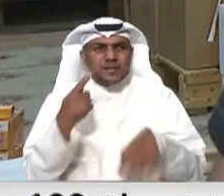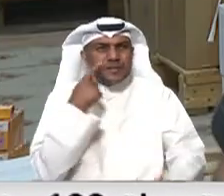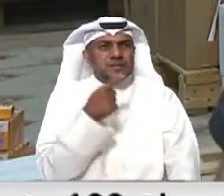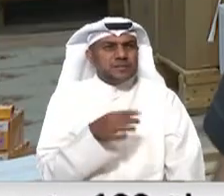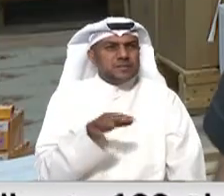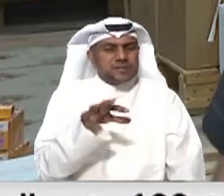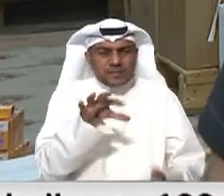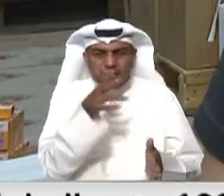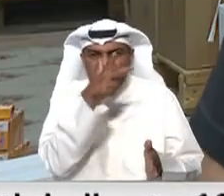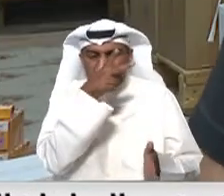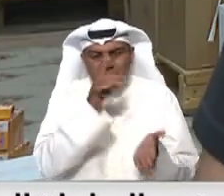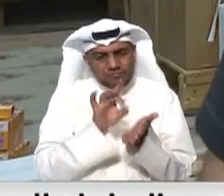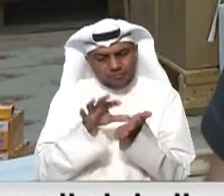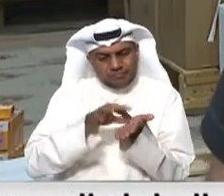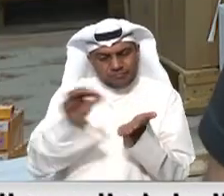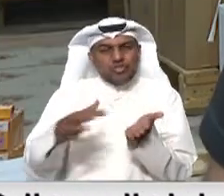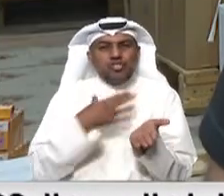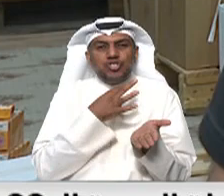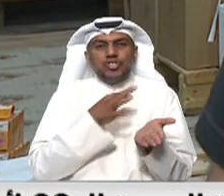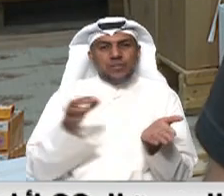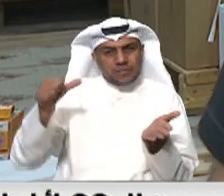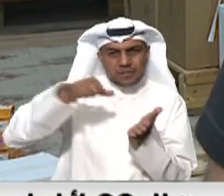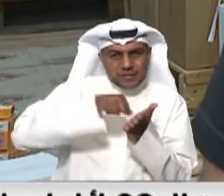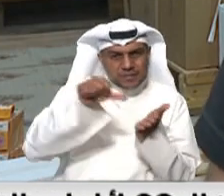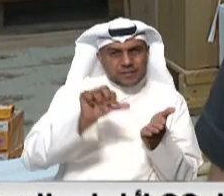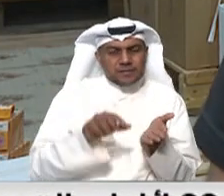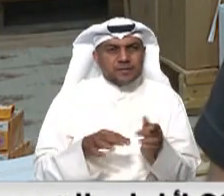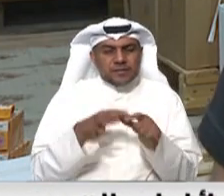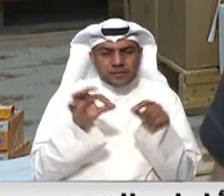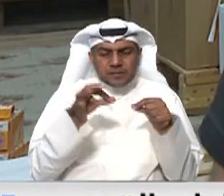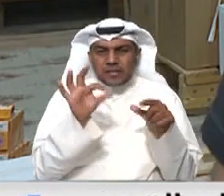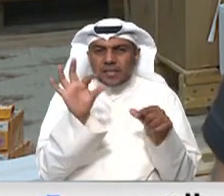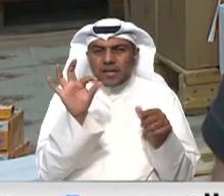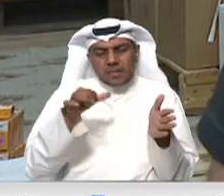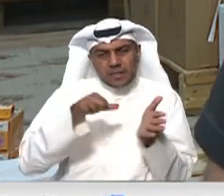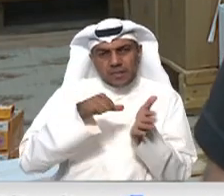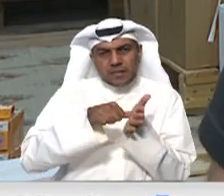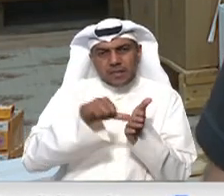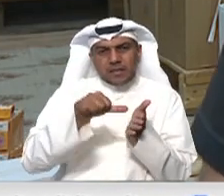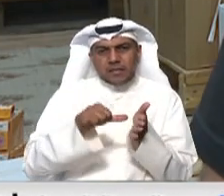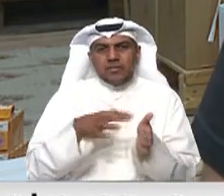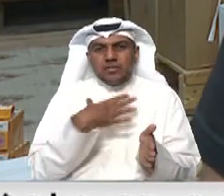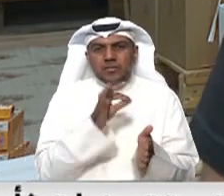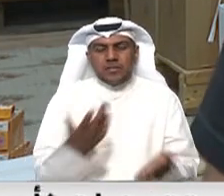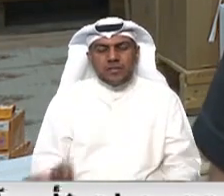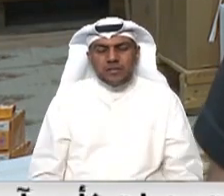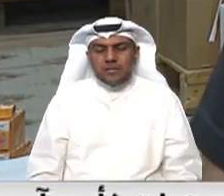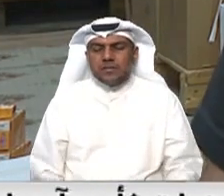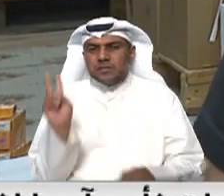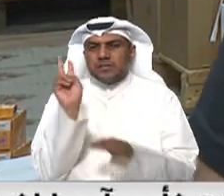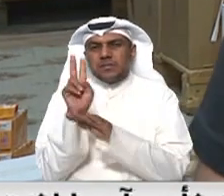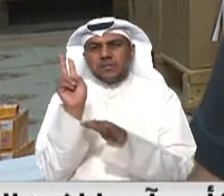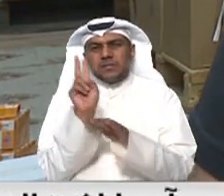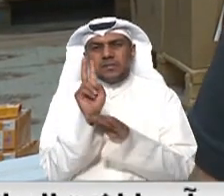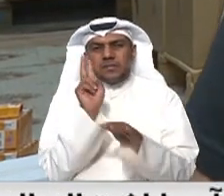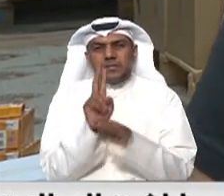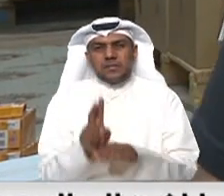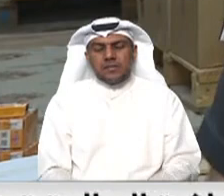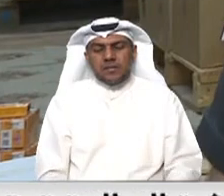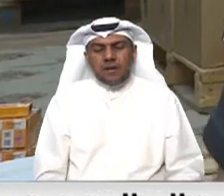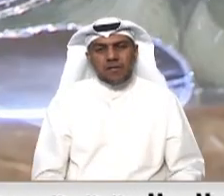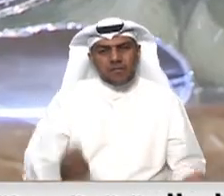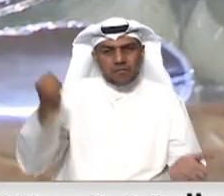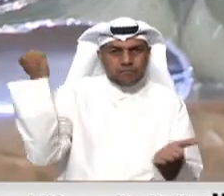القديم ووضع تاريخ صلاحيه بملصق وضع صلاحيه جديد كذلك بختم